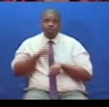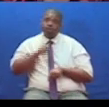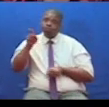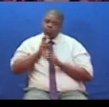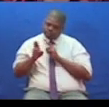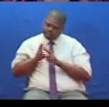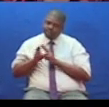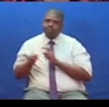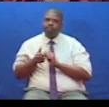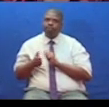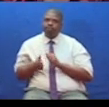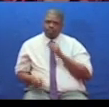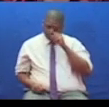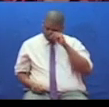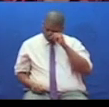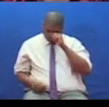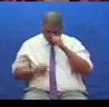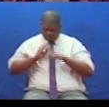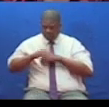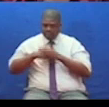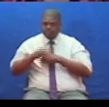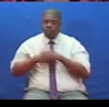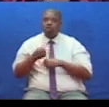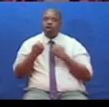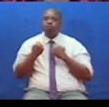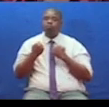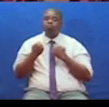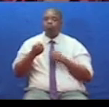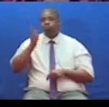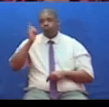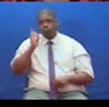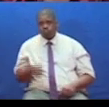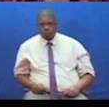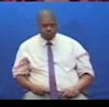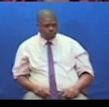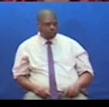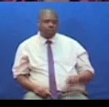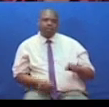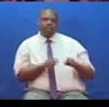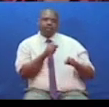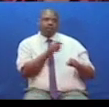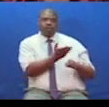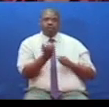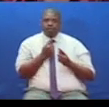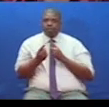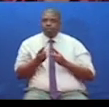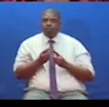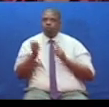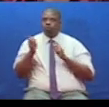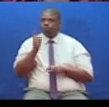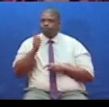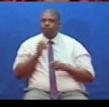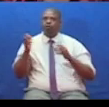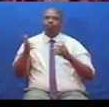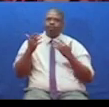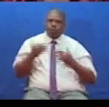nilijadili mambo ya energy mix, na leo nimesikia wabunge wengine wamesema wanataka umeme wa upepo, umeme